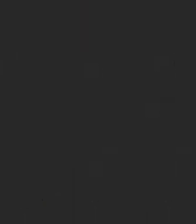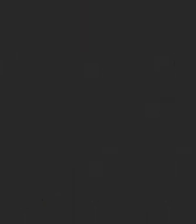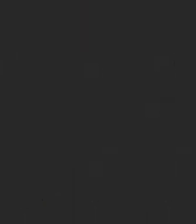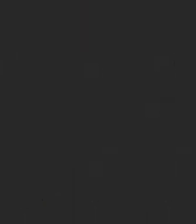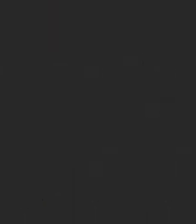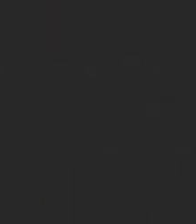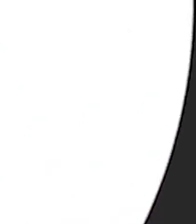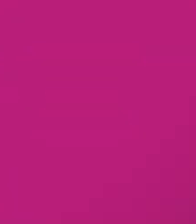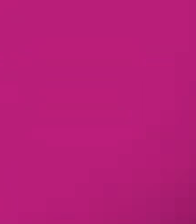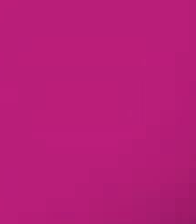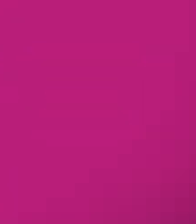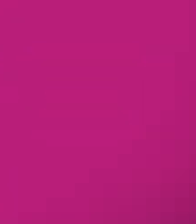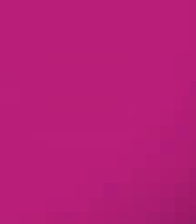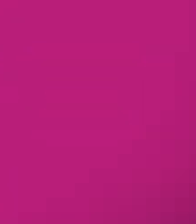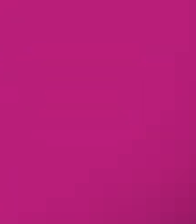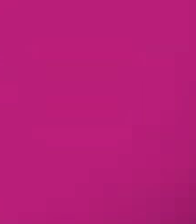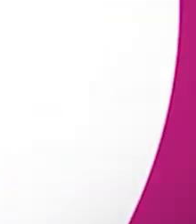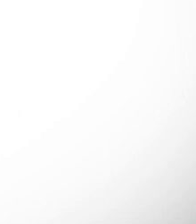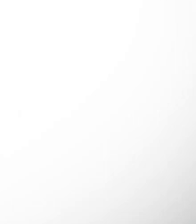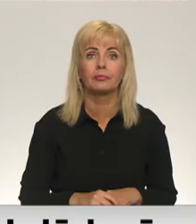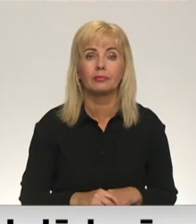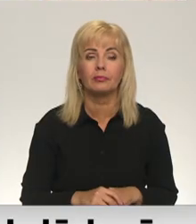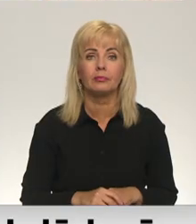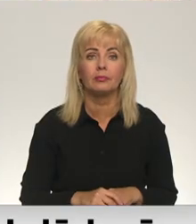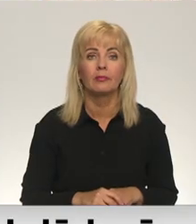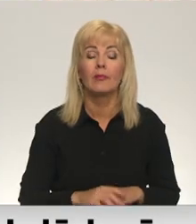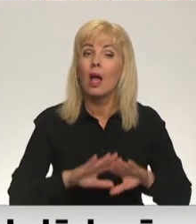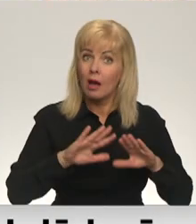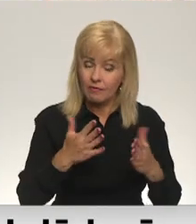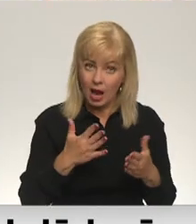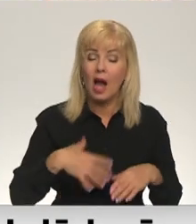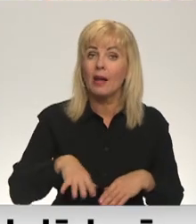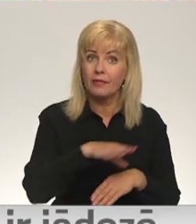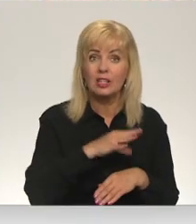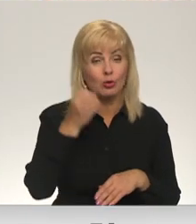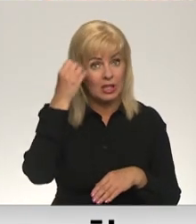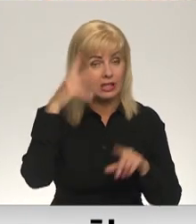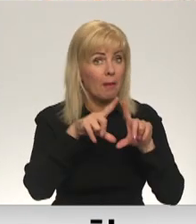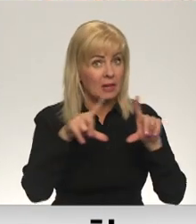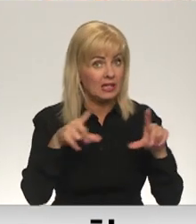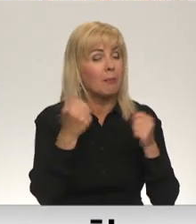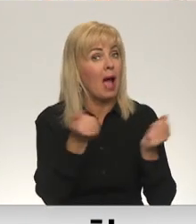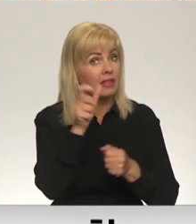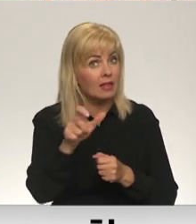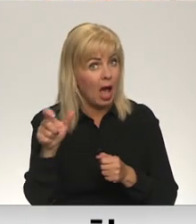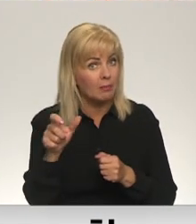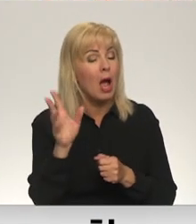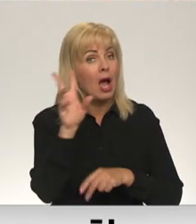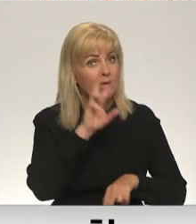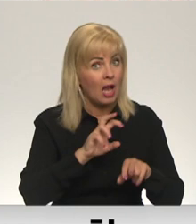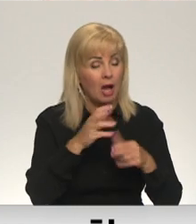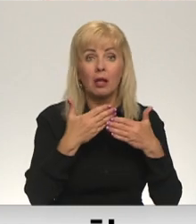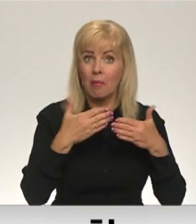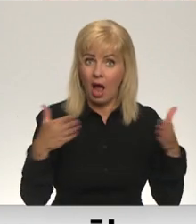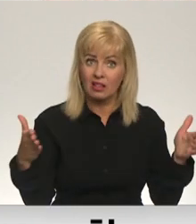Re, viss ēters ir te! Vai visi izglītības iestāžu darbinieki būtu jāmeklē